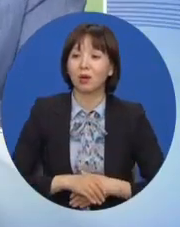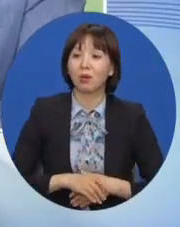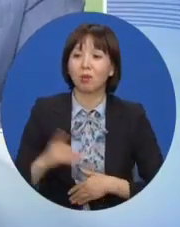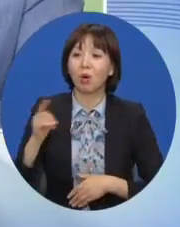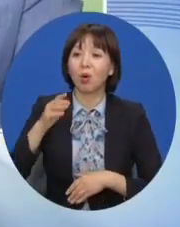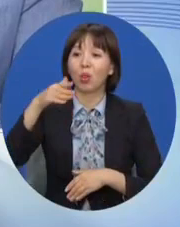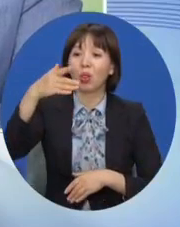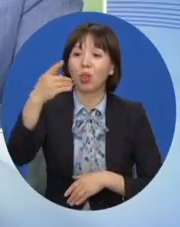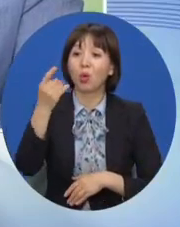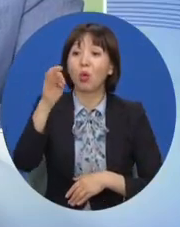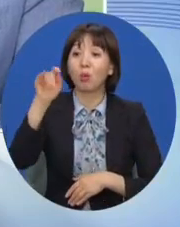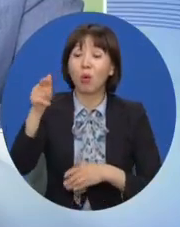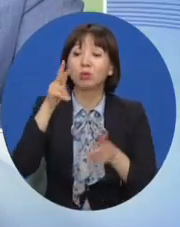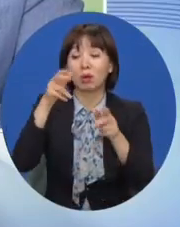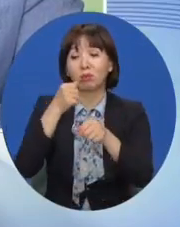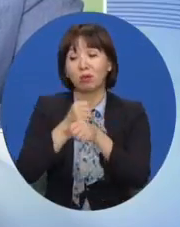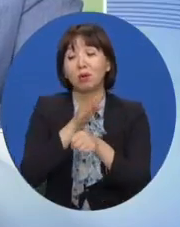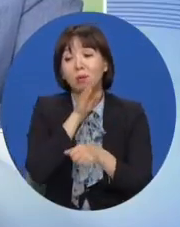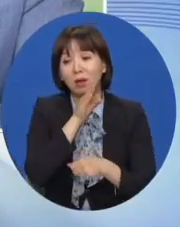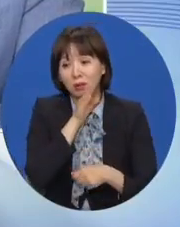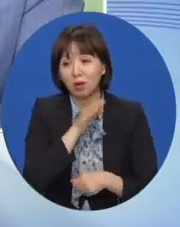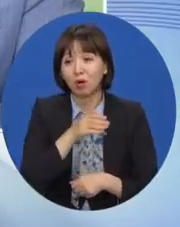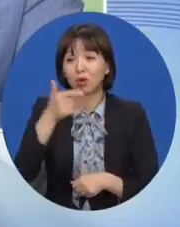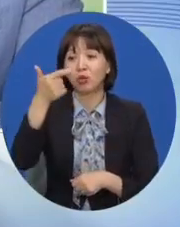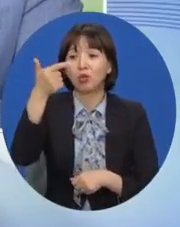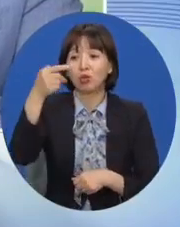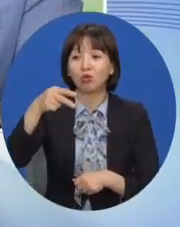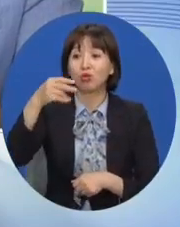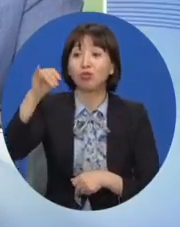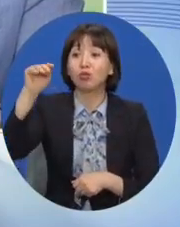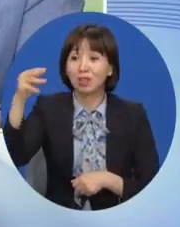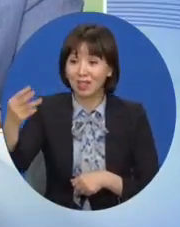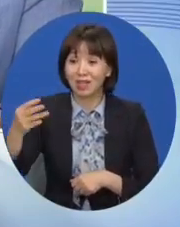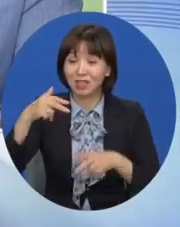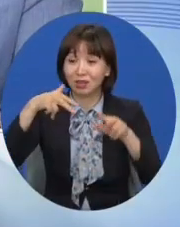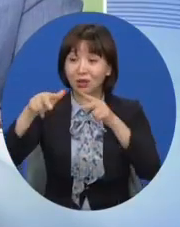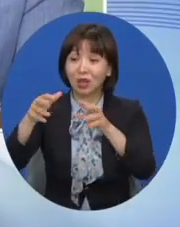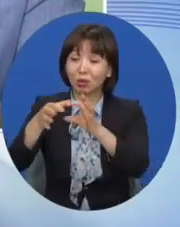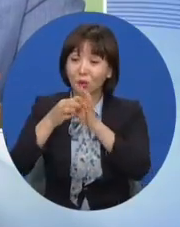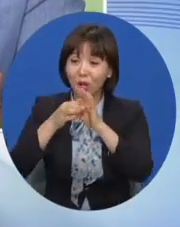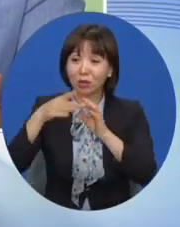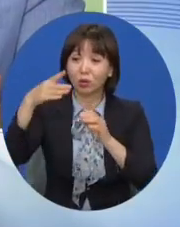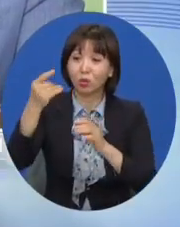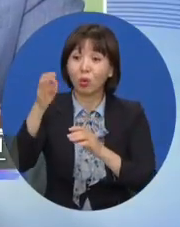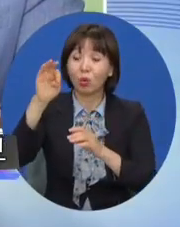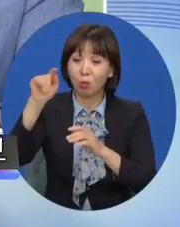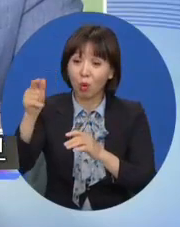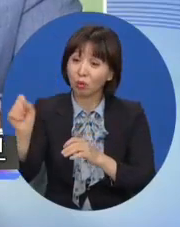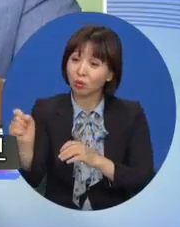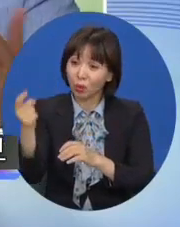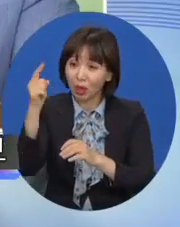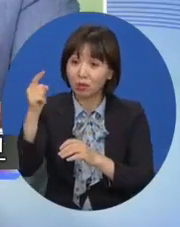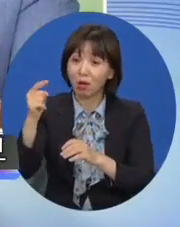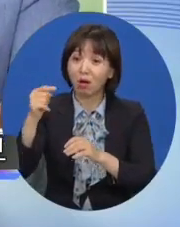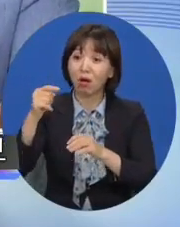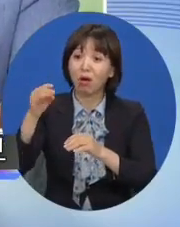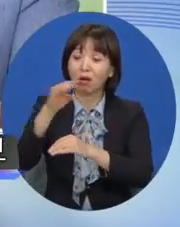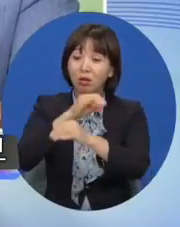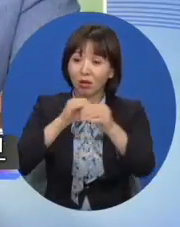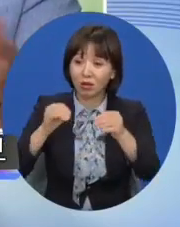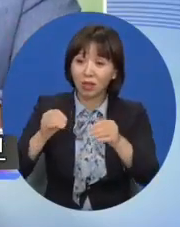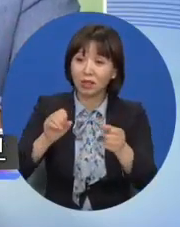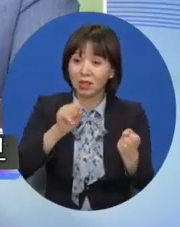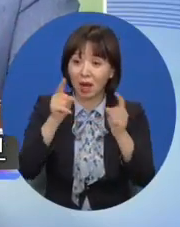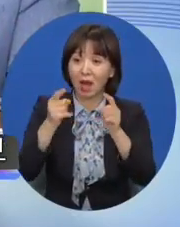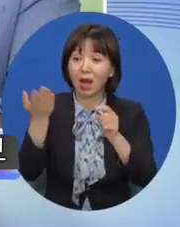토목 사업도 해야죠. 뉴딜 정책처럼 토목을 통해서 지역 경제가 살아나는 길도 있습니다. 더 시급한 것이 무엇인가